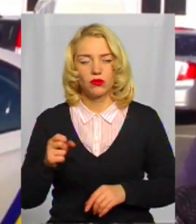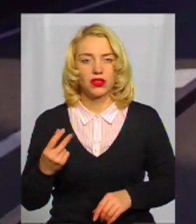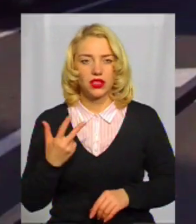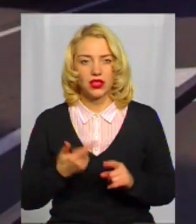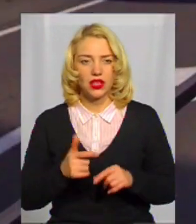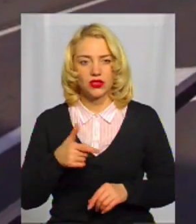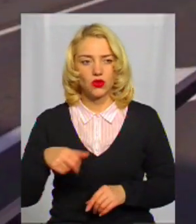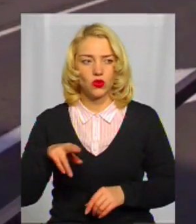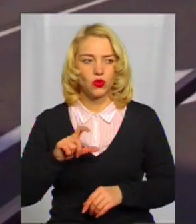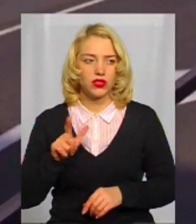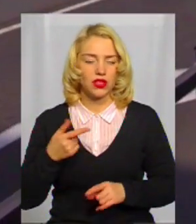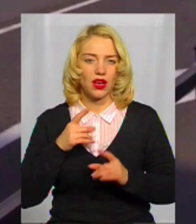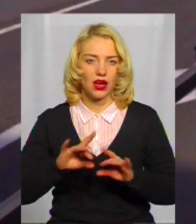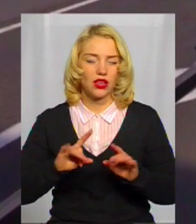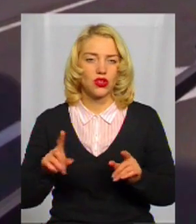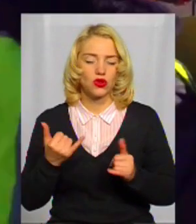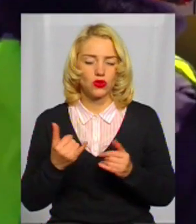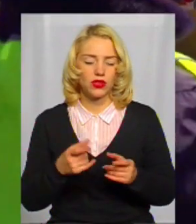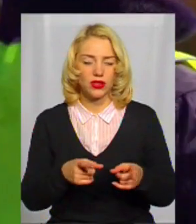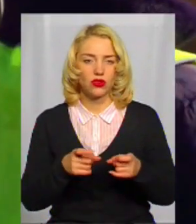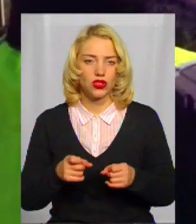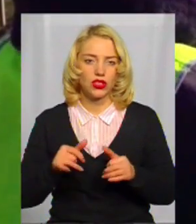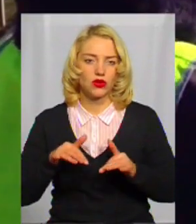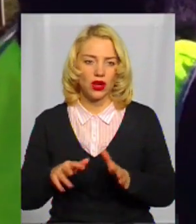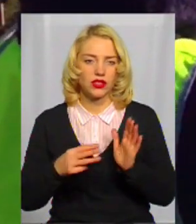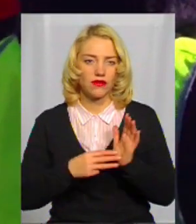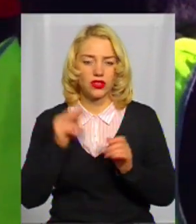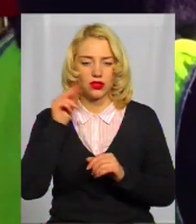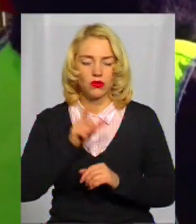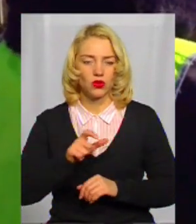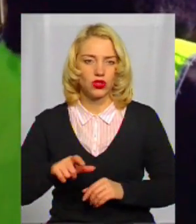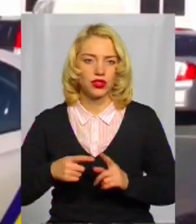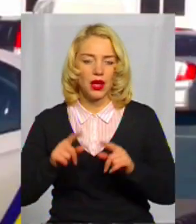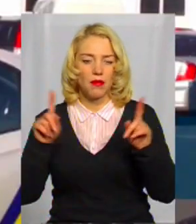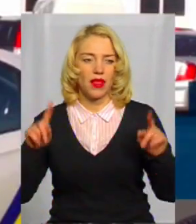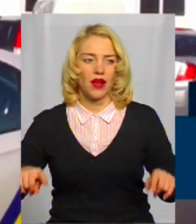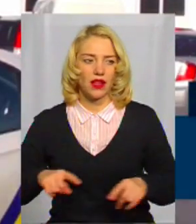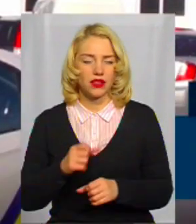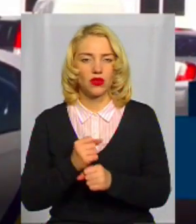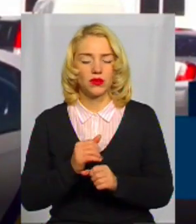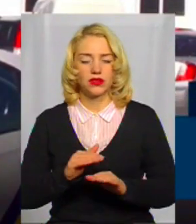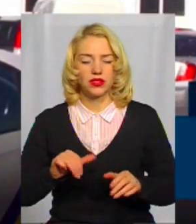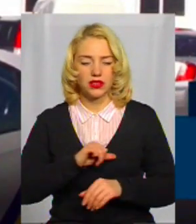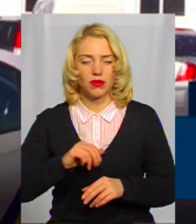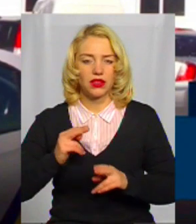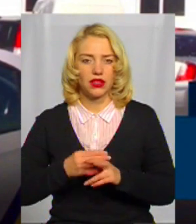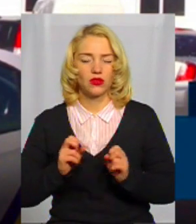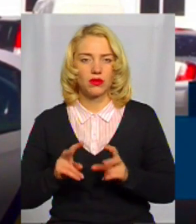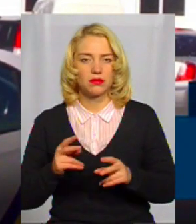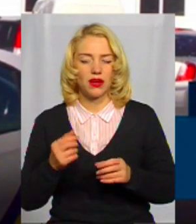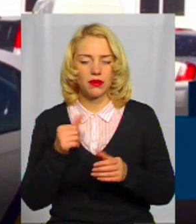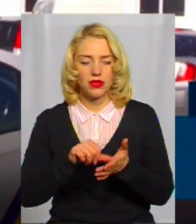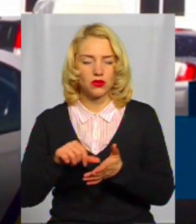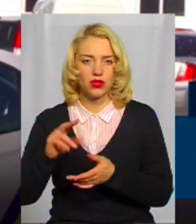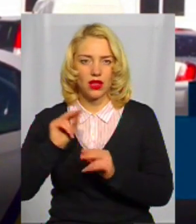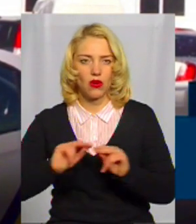Олександр Гуць каже, сьогодні до акції долучилось 8 учнів. Плакати, з якими прийшли, діти робили самі. Техніка безпеки завжди присутня на уроках, і ми